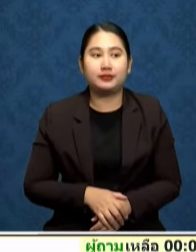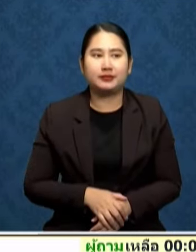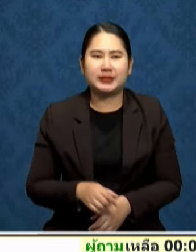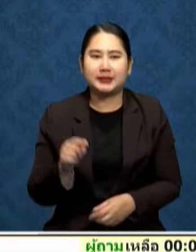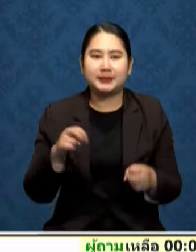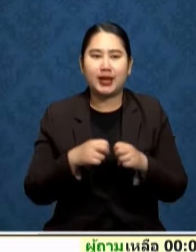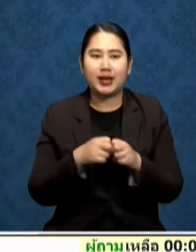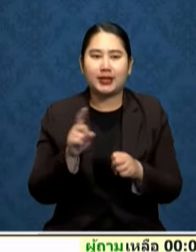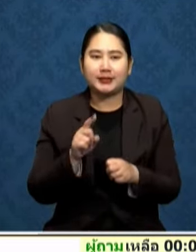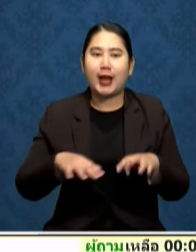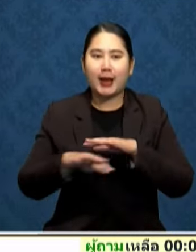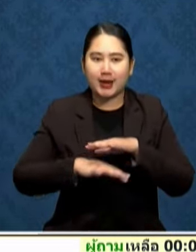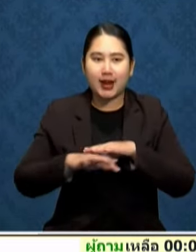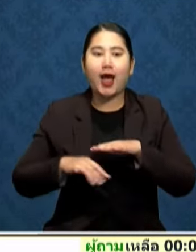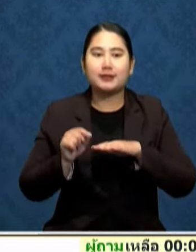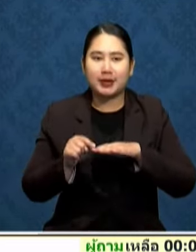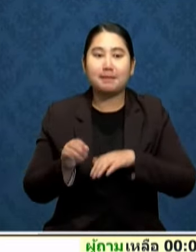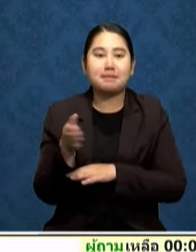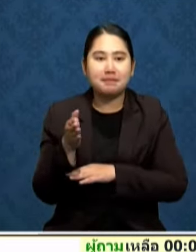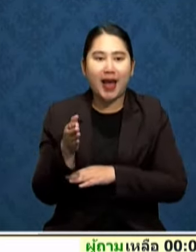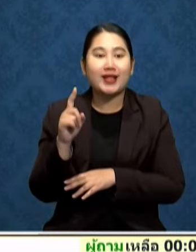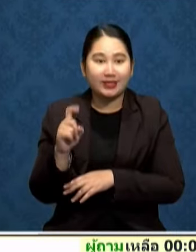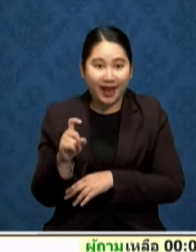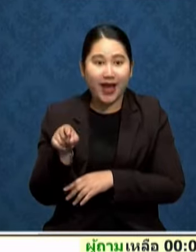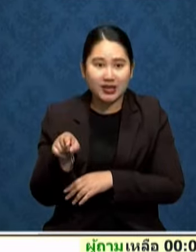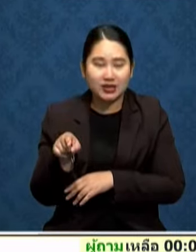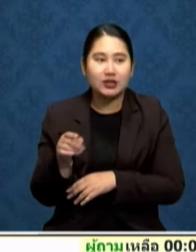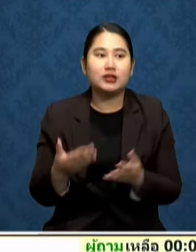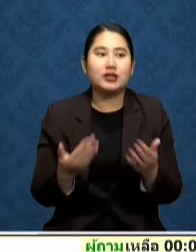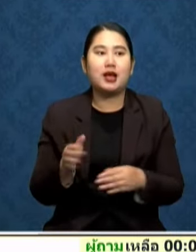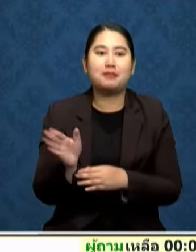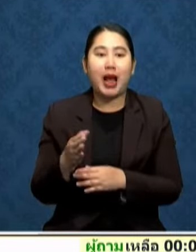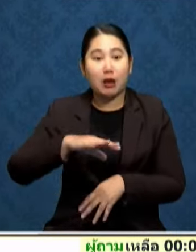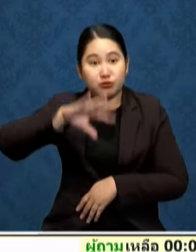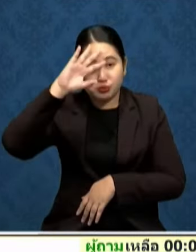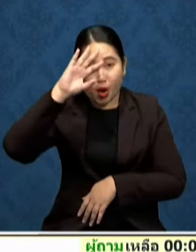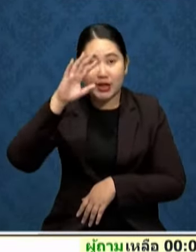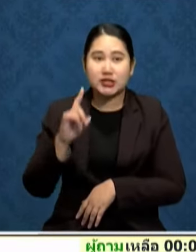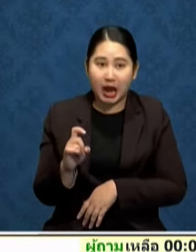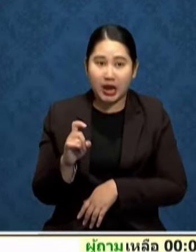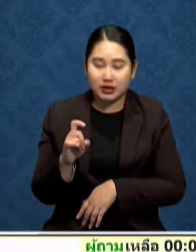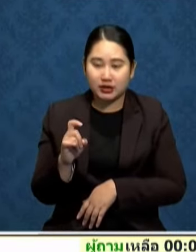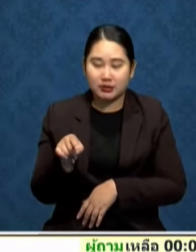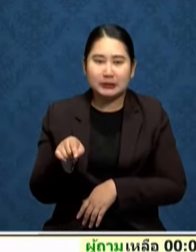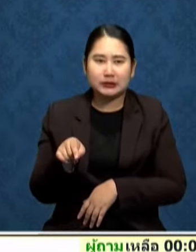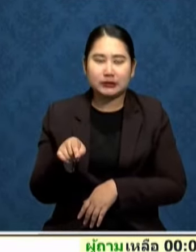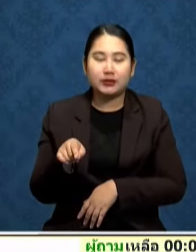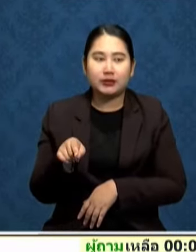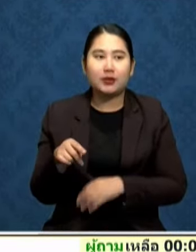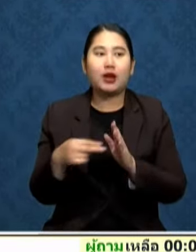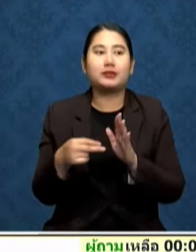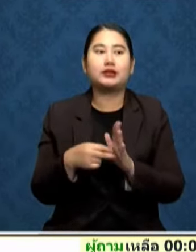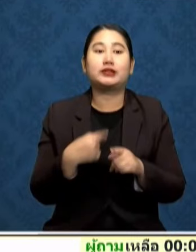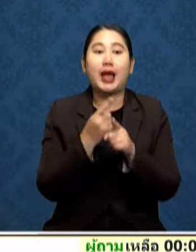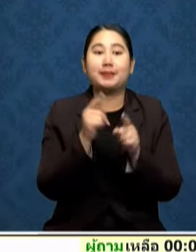วหลักฐานที่เป็นปลาตายหรือว่าปลาอาจจะปลาป่วยที่มันจะต้องมีโอกาสตามก